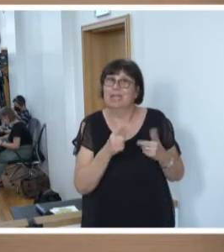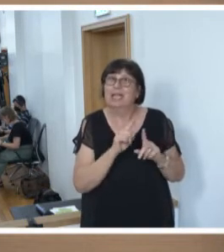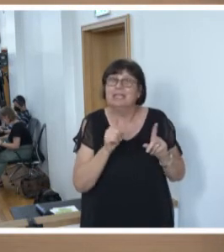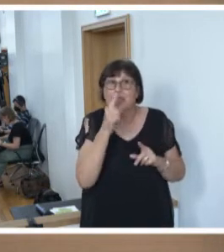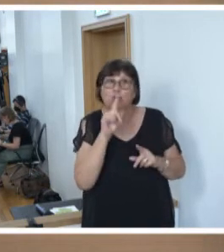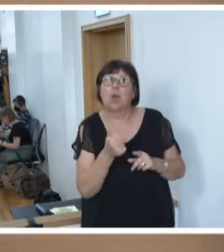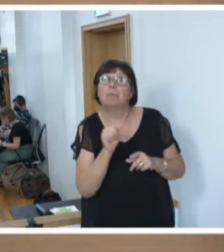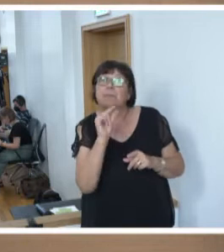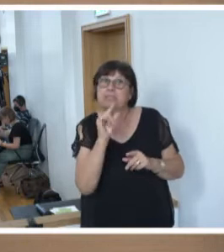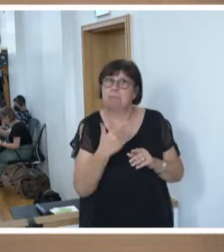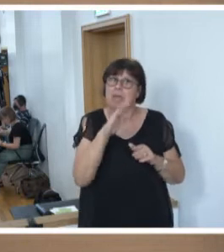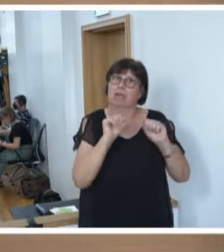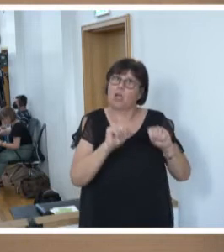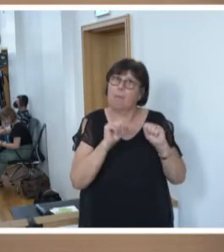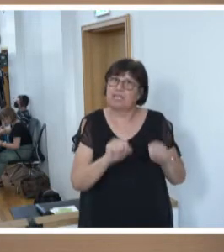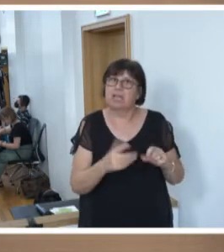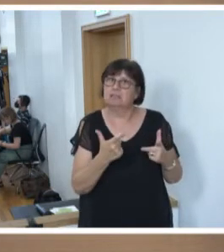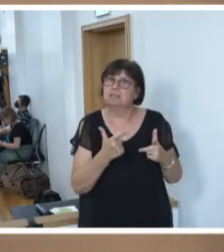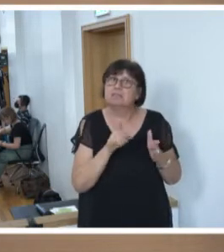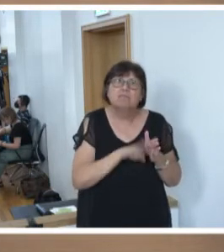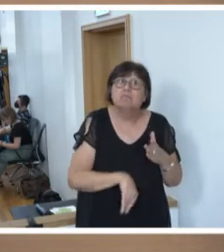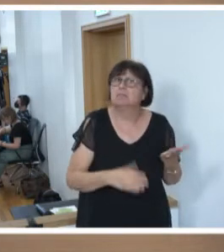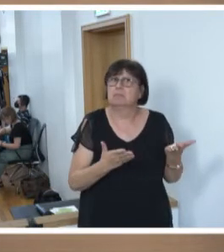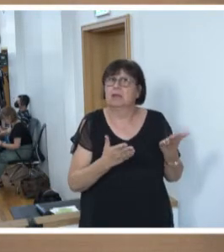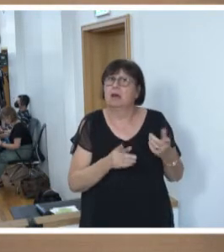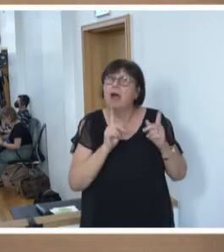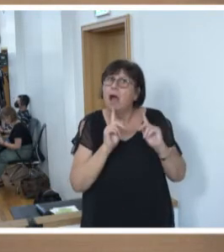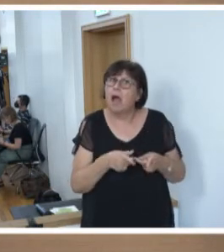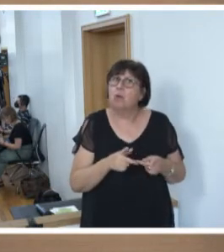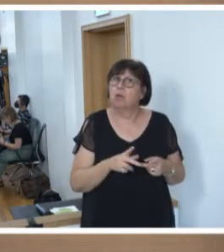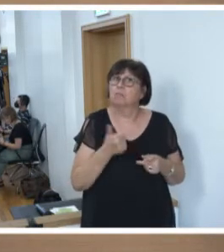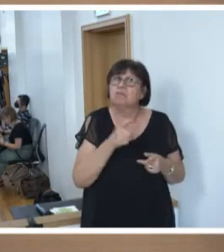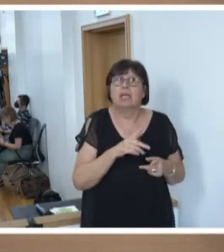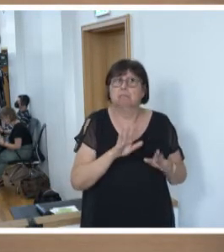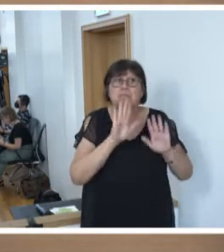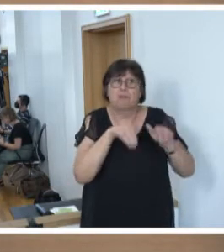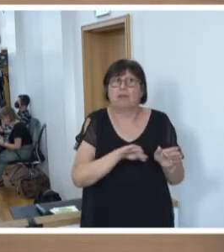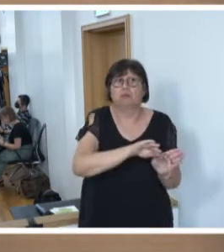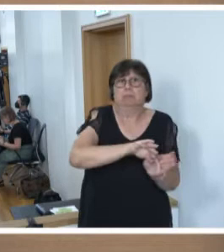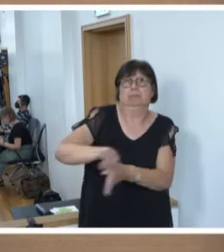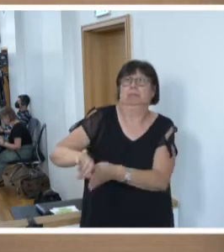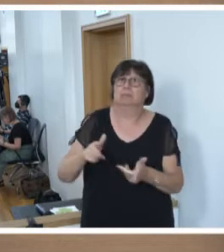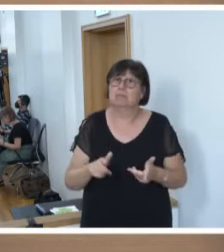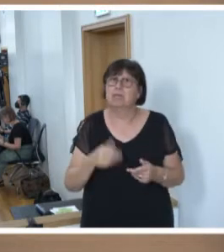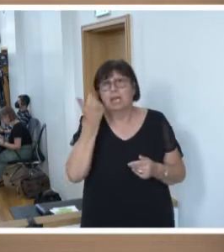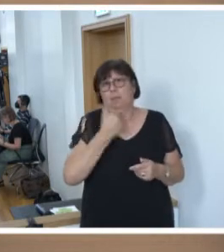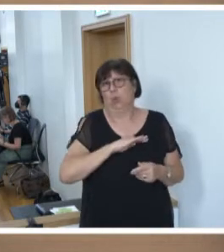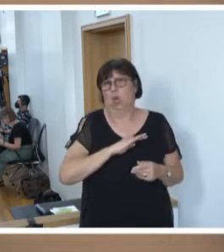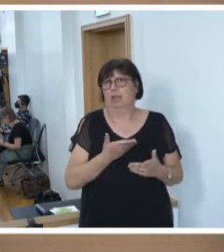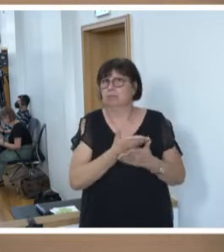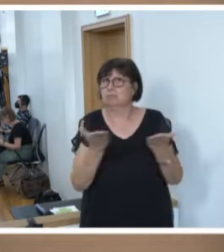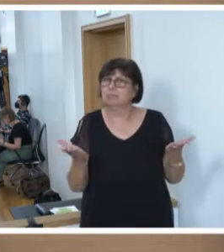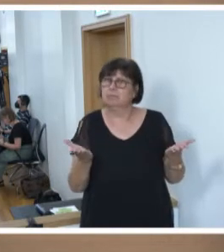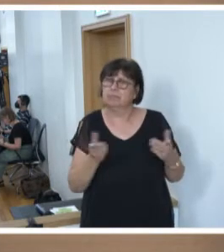ein Stück ihrer Kompetenz abgesprochen, sondern sie werden auch in eine falsche Ecke gedrängt. Liebe Kolleginnen und Kollegen,